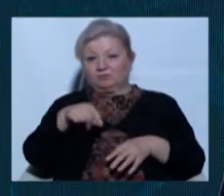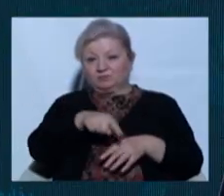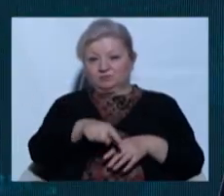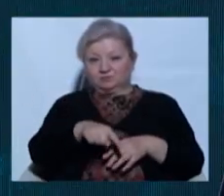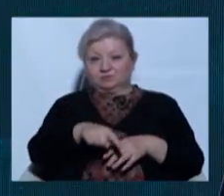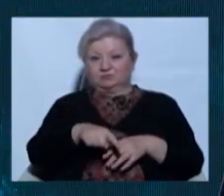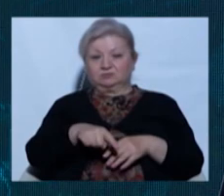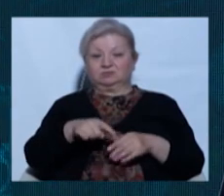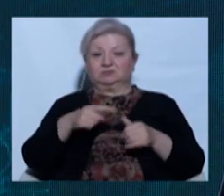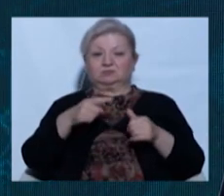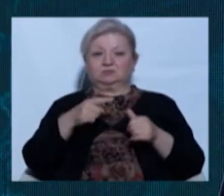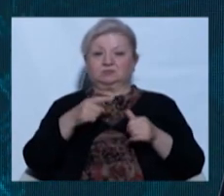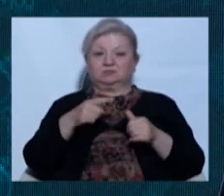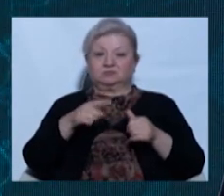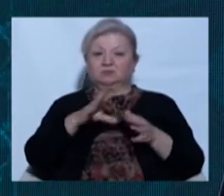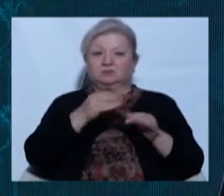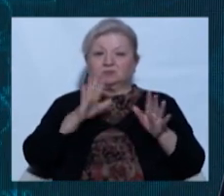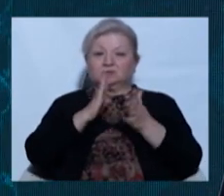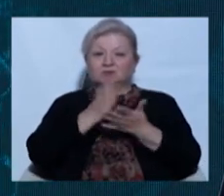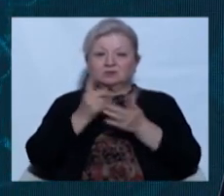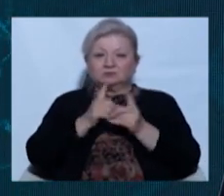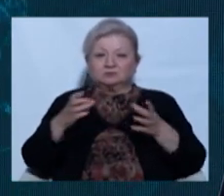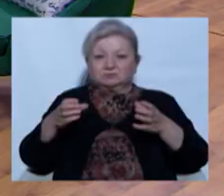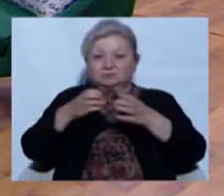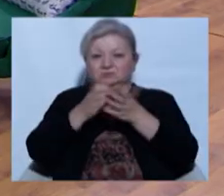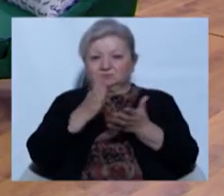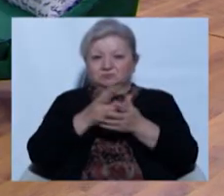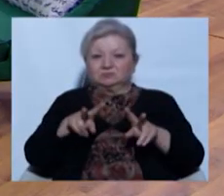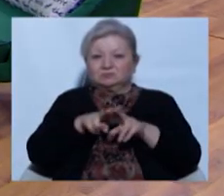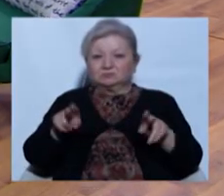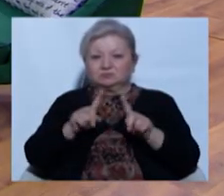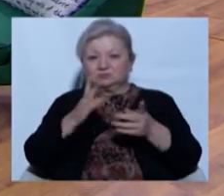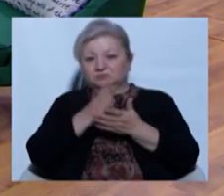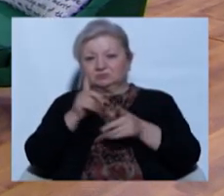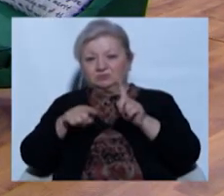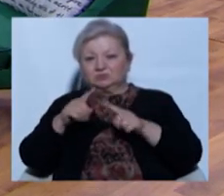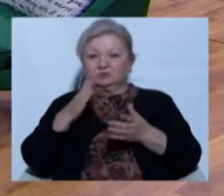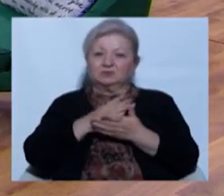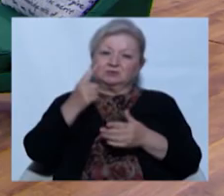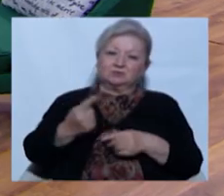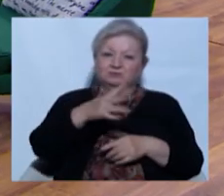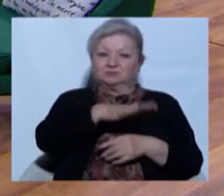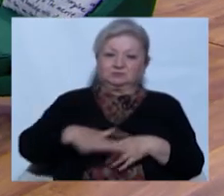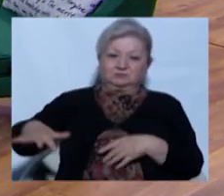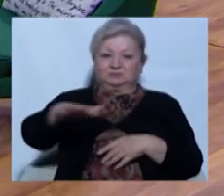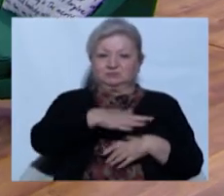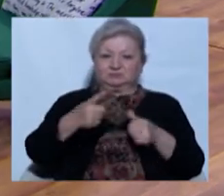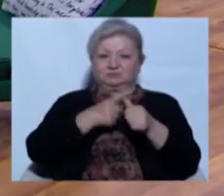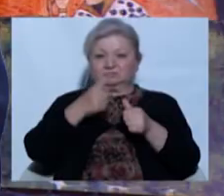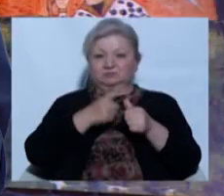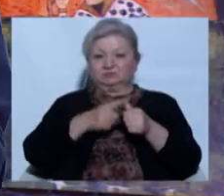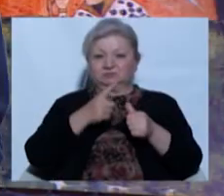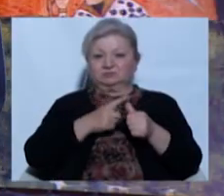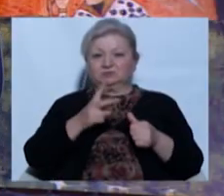კავკასიის ქვეყნებს, მაინც აქვთ რაღაცა საერთო, კავკასიური და ხშირ შემთხვევაში რაღაც ერთიან სივრცედაც მოიხსენიებენ ხოლმე და სხვათა